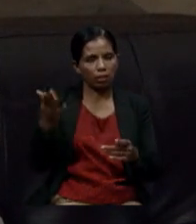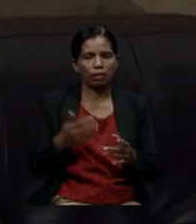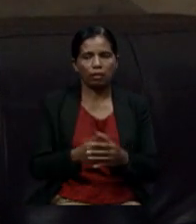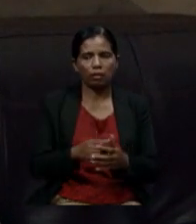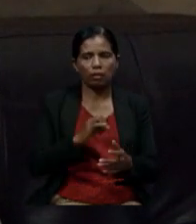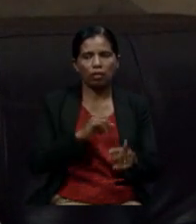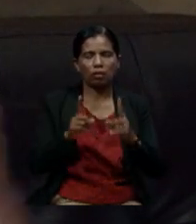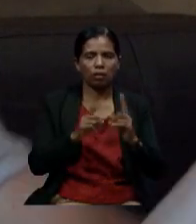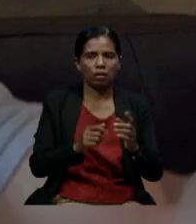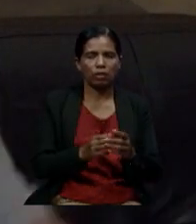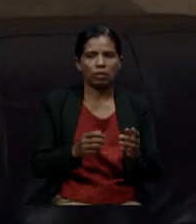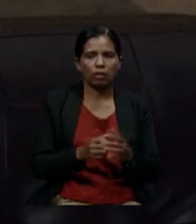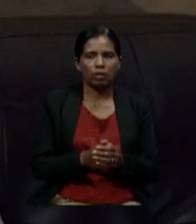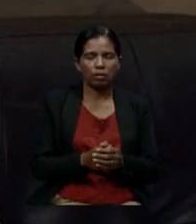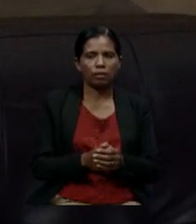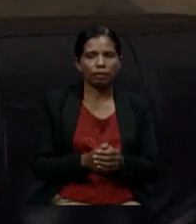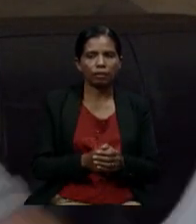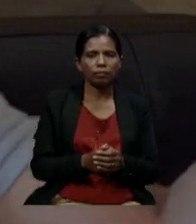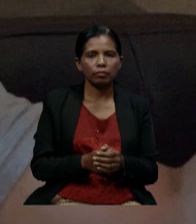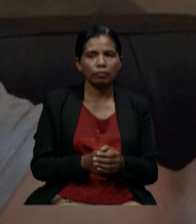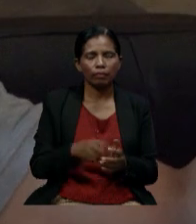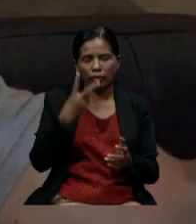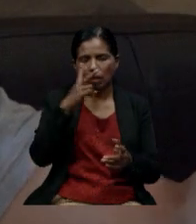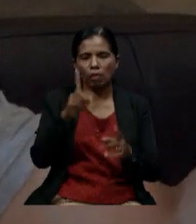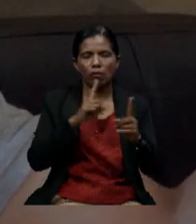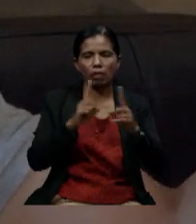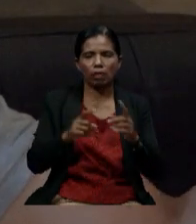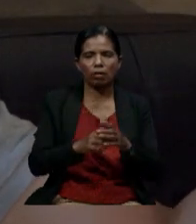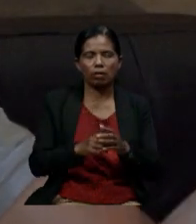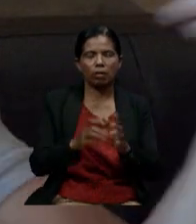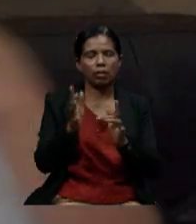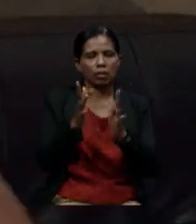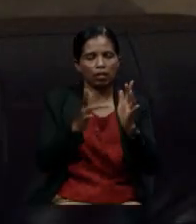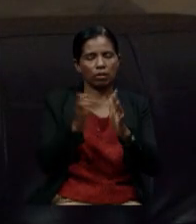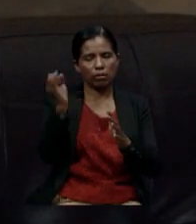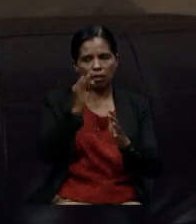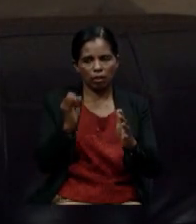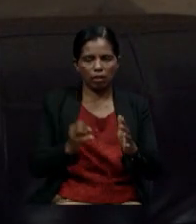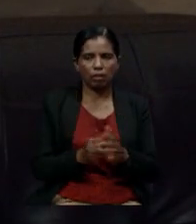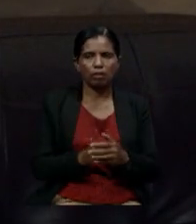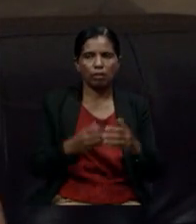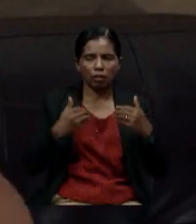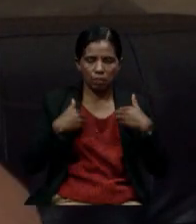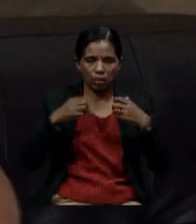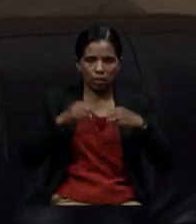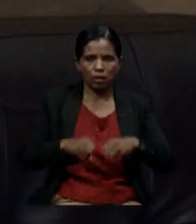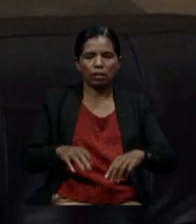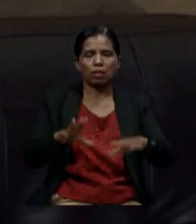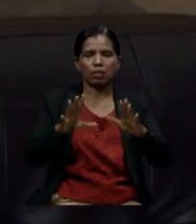kulirat dolokuang ya fatu kaman au kuliah kristurenia mos bele ia mos ia tasidan be mak